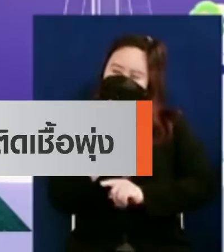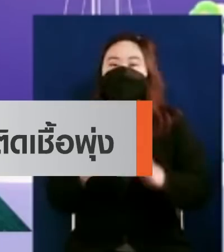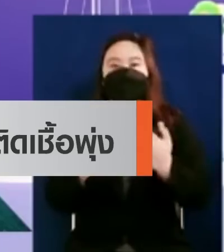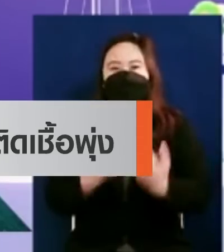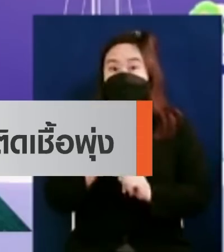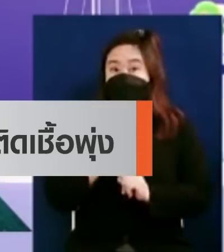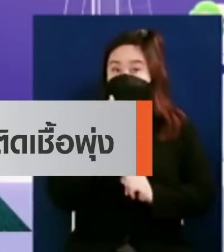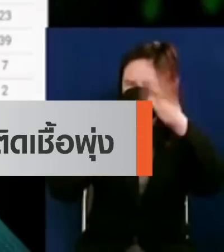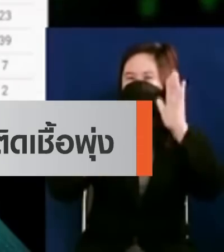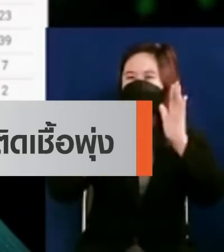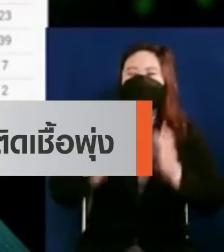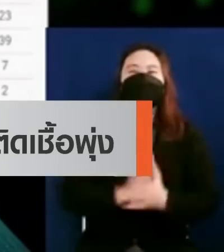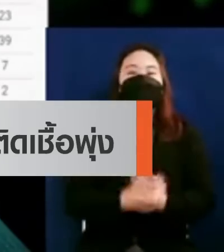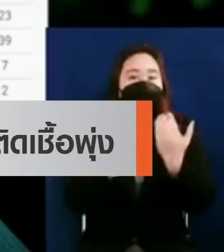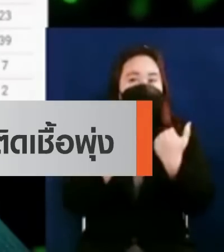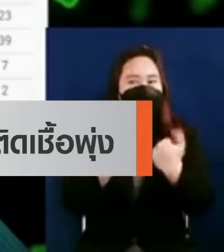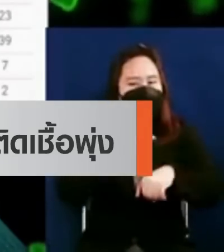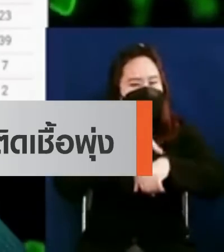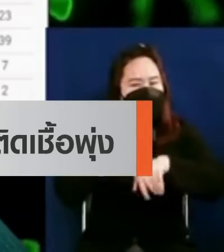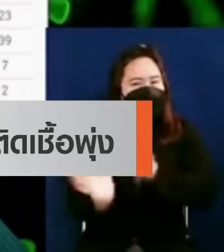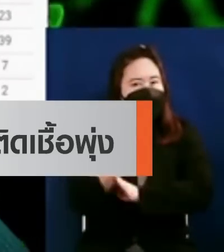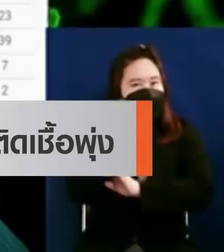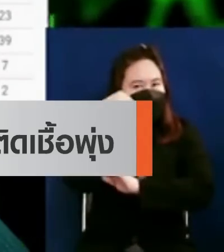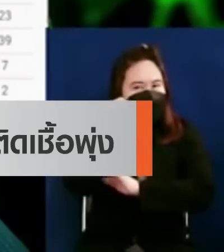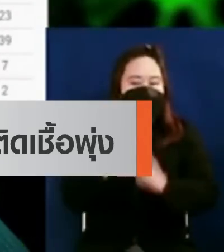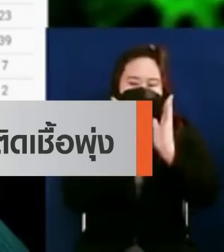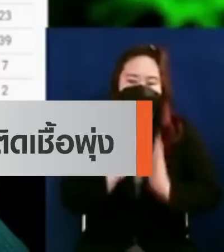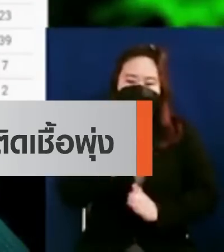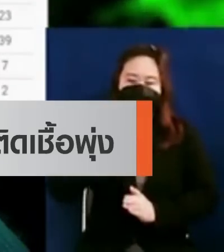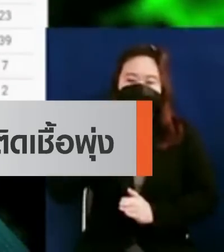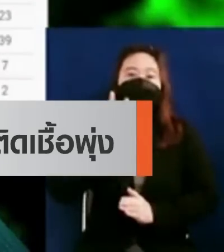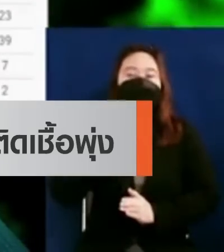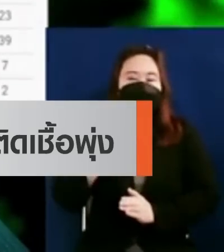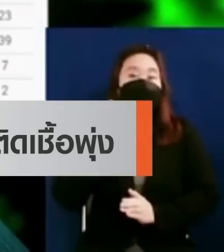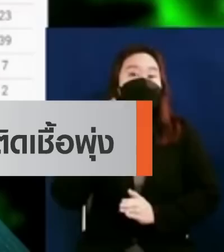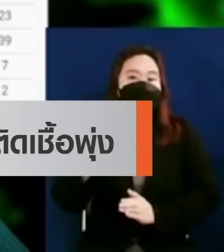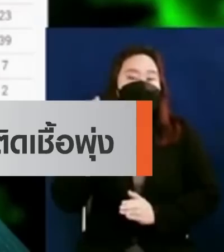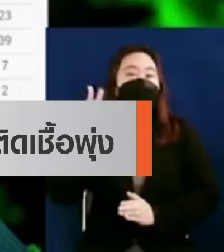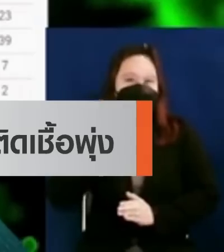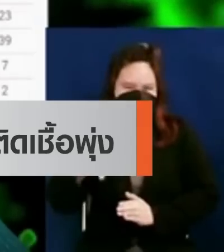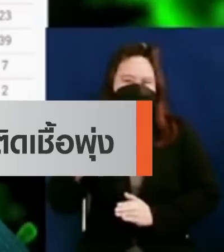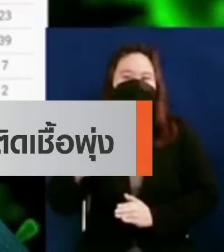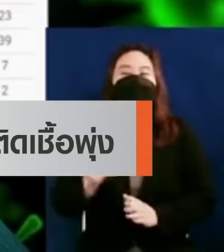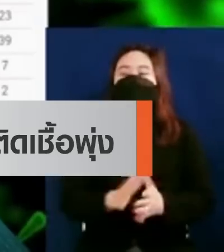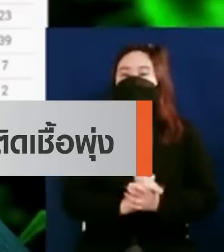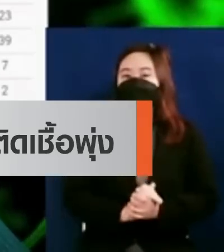ควิด-19 ในขณะนี้พุ่งขึ้นกว่าที่คาดการไว้เนื่องจากมีการผ่อนคลายในหลายมาตรการนะค